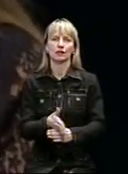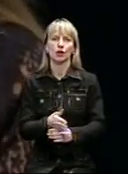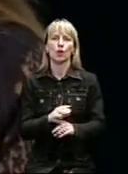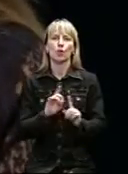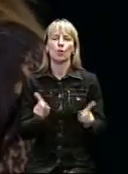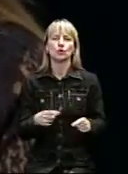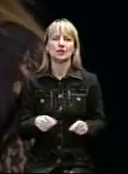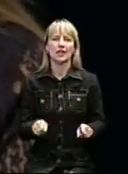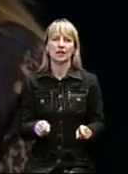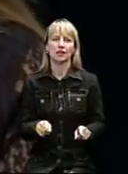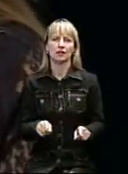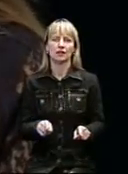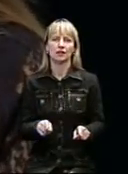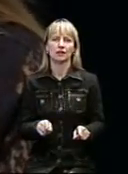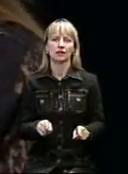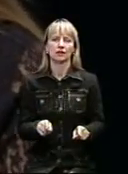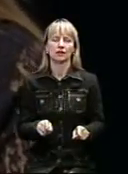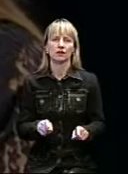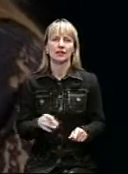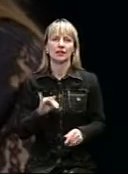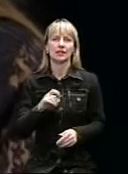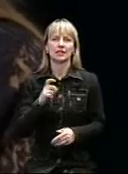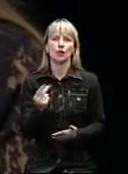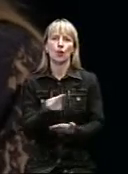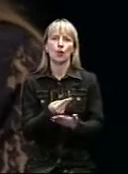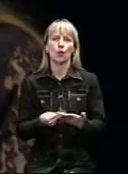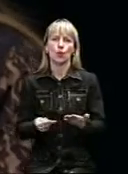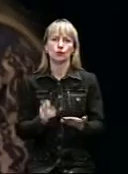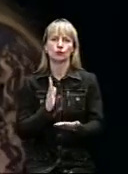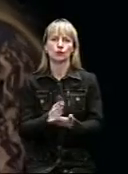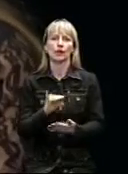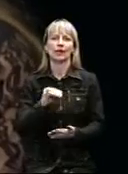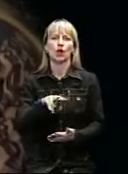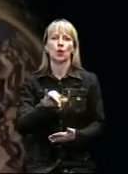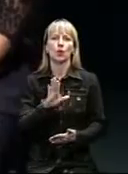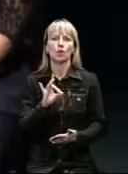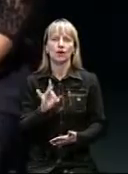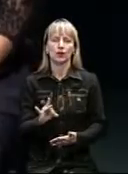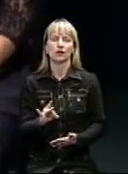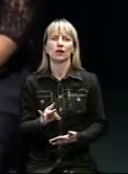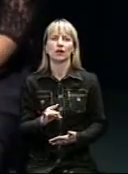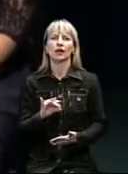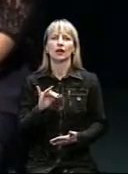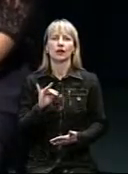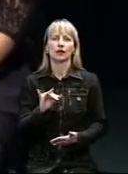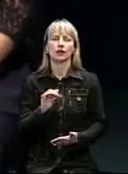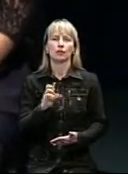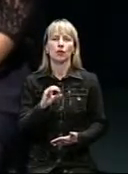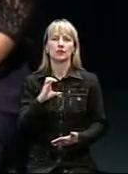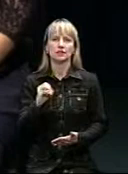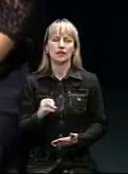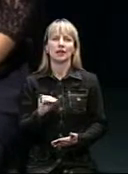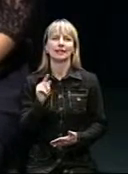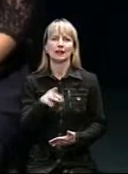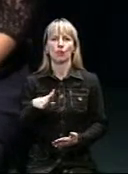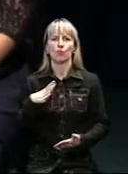музеї саме з художнього боку, не і Лувр, і Дорсе. І там